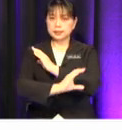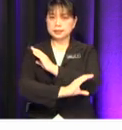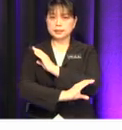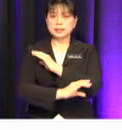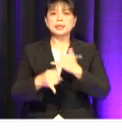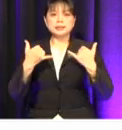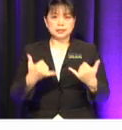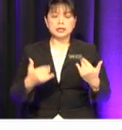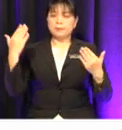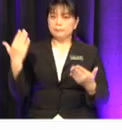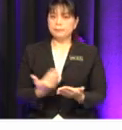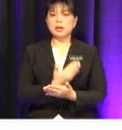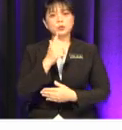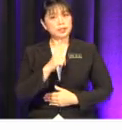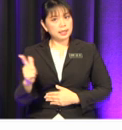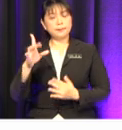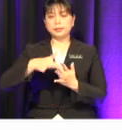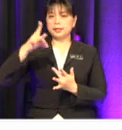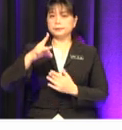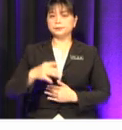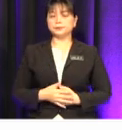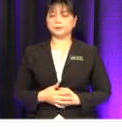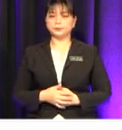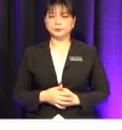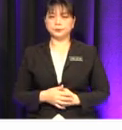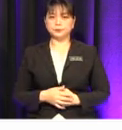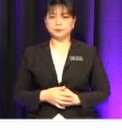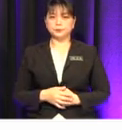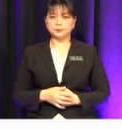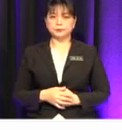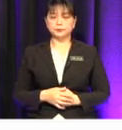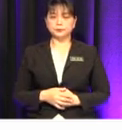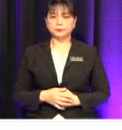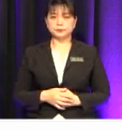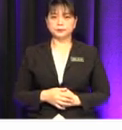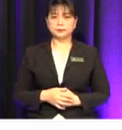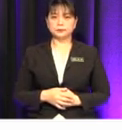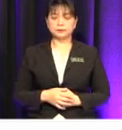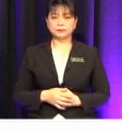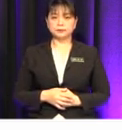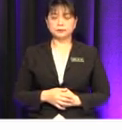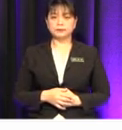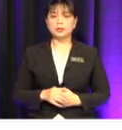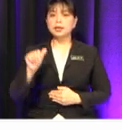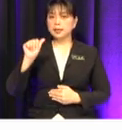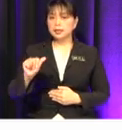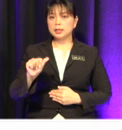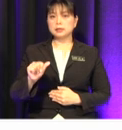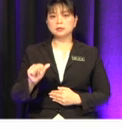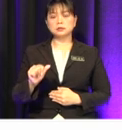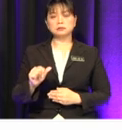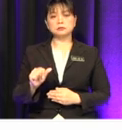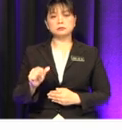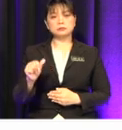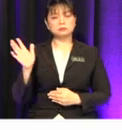barulah pilih mana jawaban yang paling tepat Oke pembentukan sosial positif dan